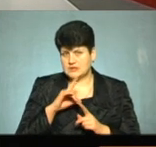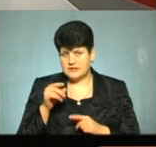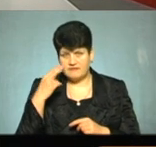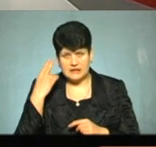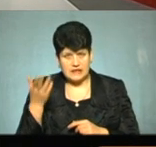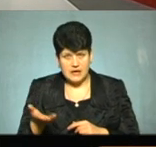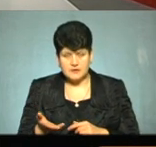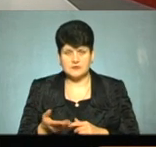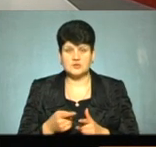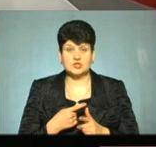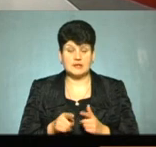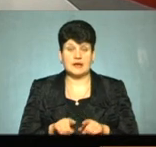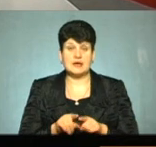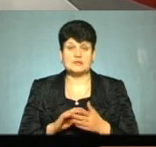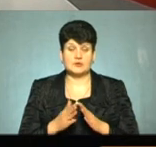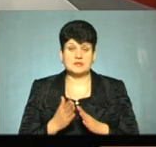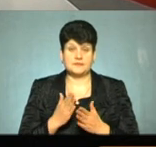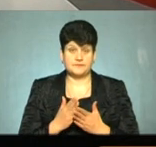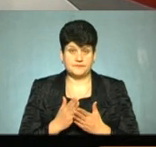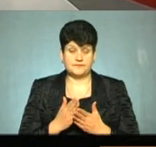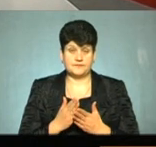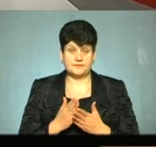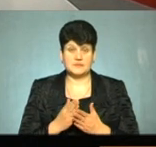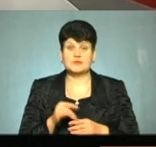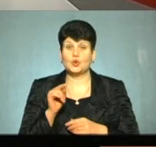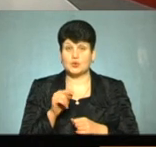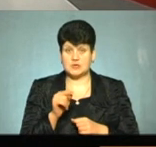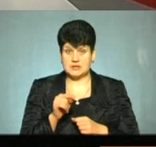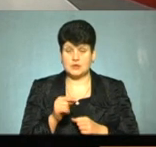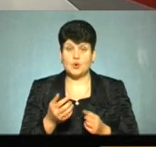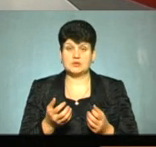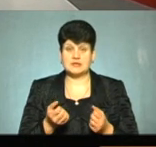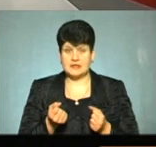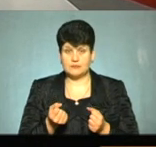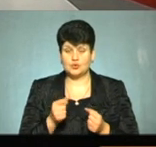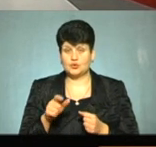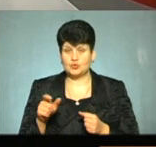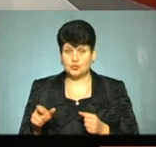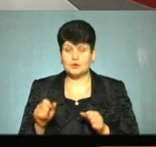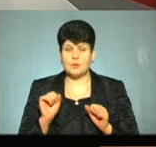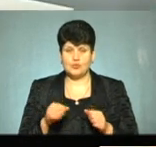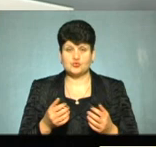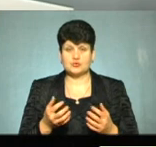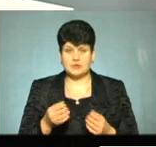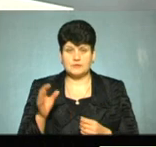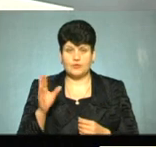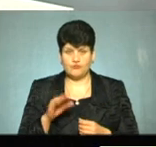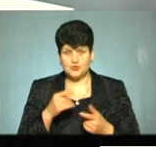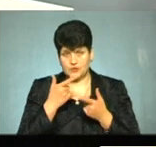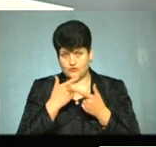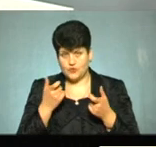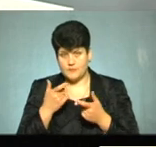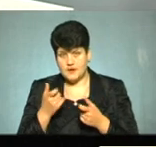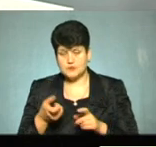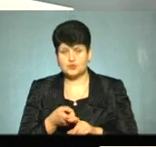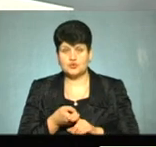Китаї, і якщо така ситуація складається, так, тоді отримують люди, можуть отримати всю